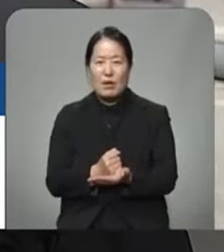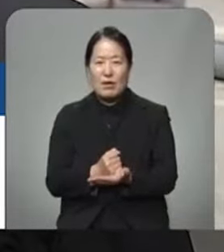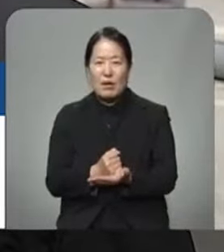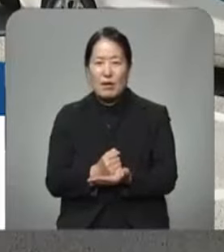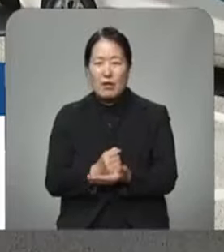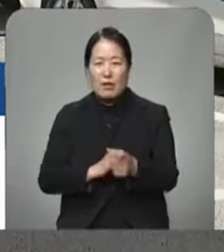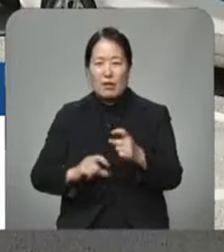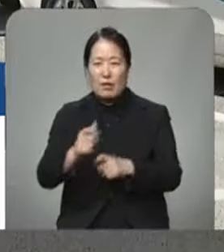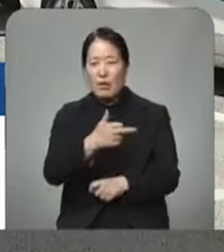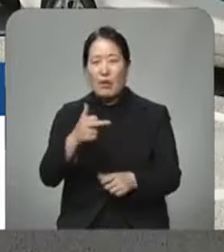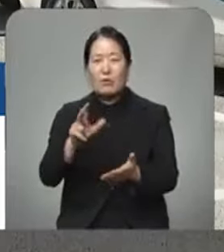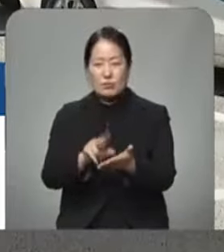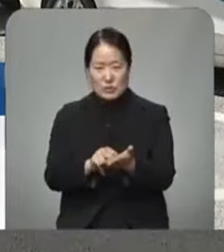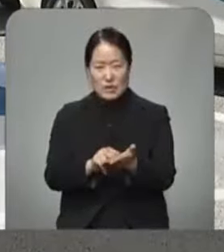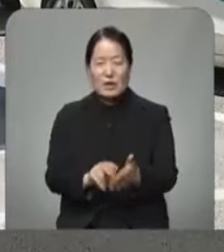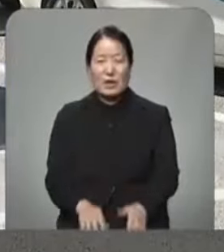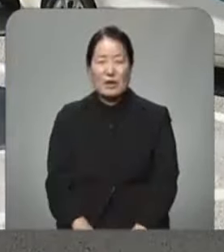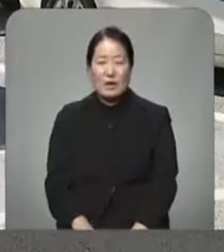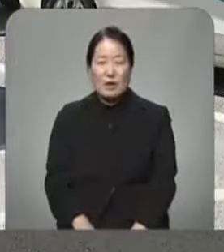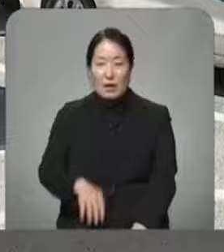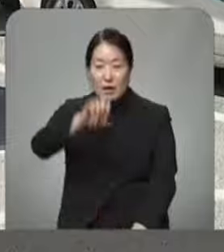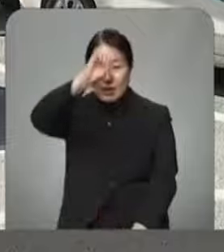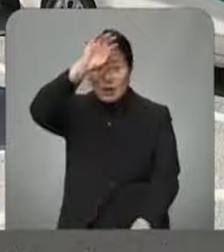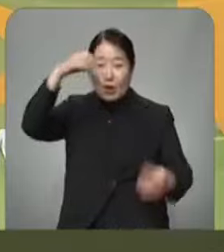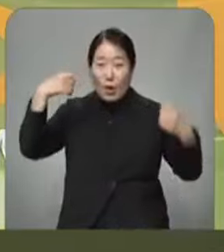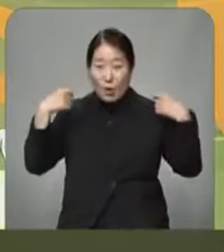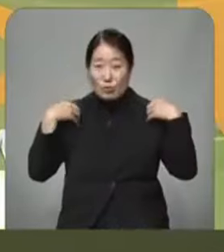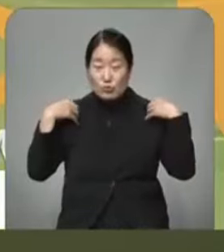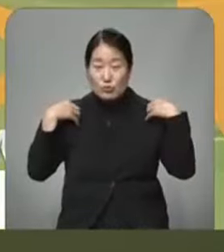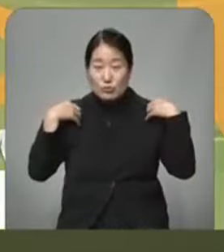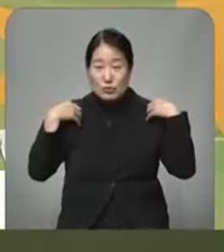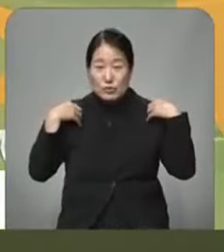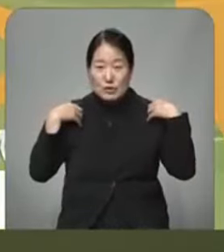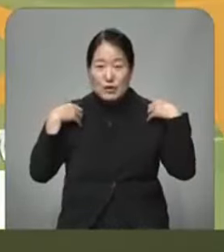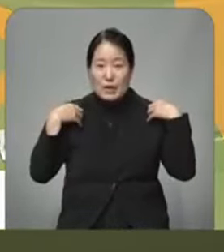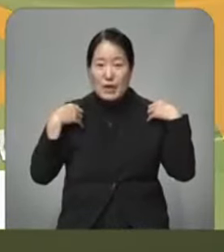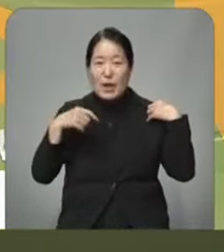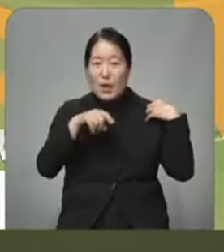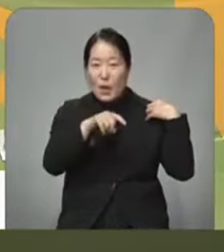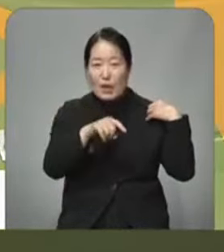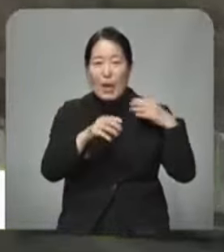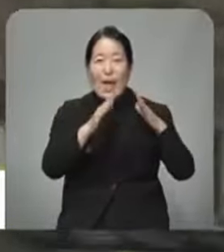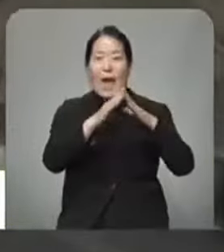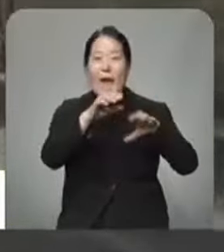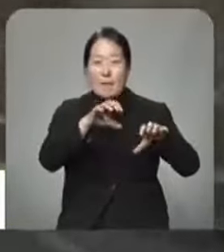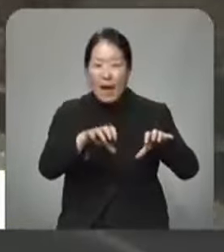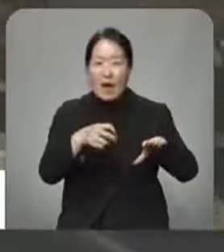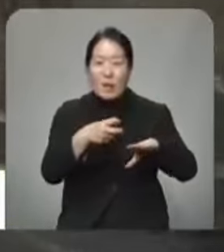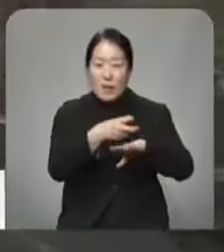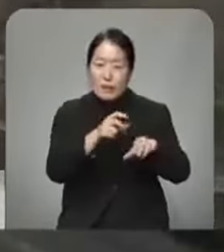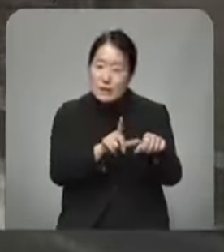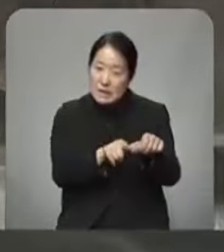서운함을 넘어서 가지고 영월군은 상동읍 근처 산솔면을 오가는 마을버스 시간을